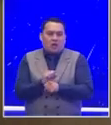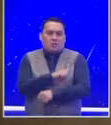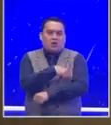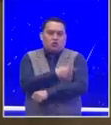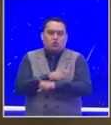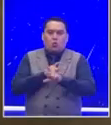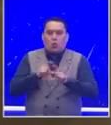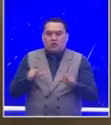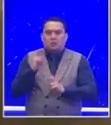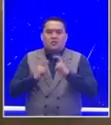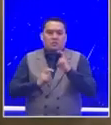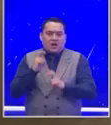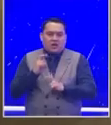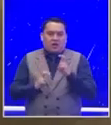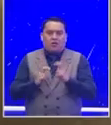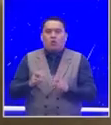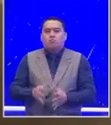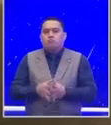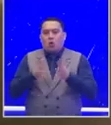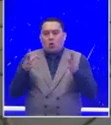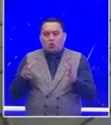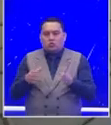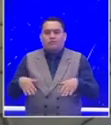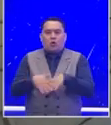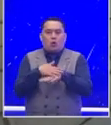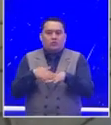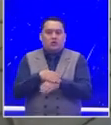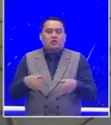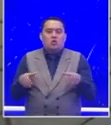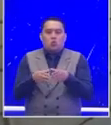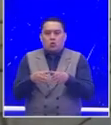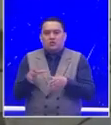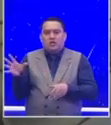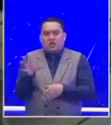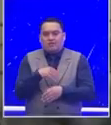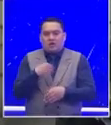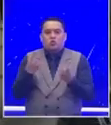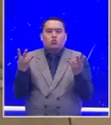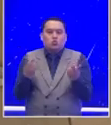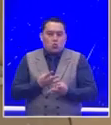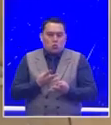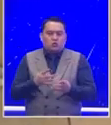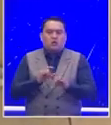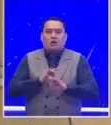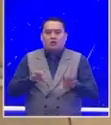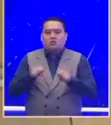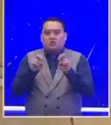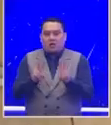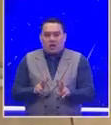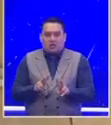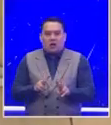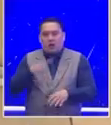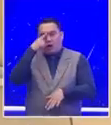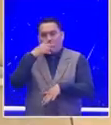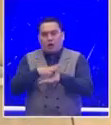в медучреждения и предприятия с большим скоплением людей. Весь этот инвентарь необходим, заверяют специалисты, так